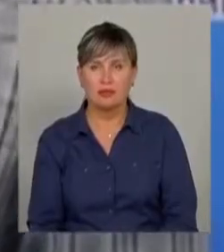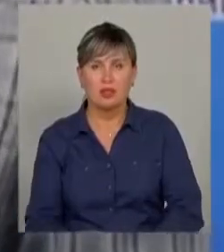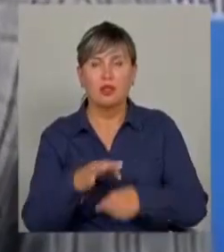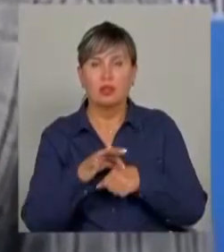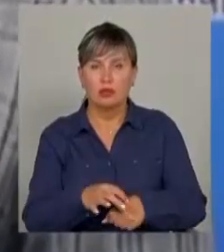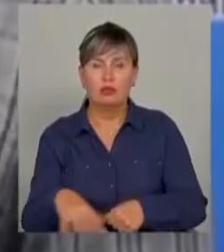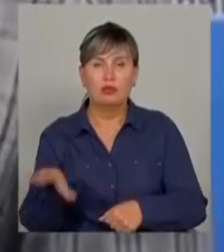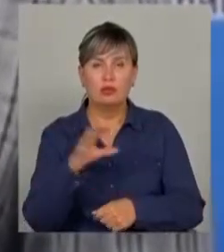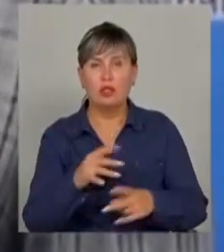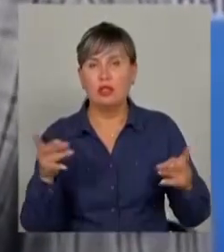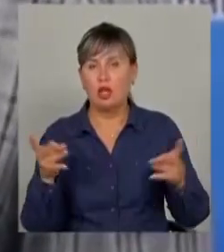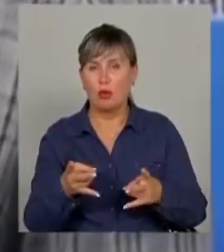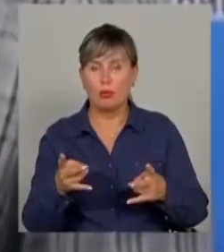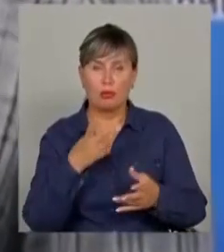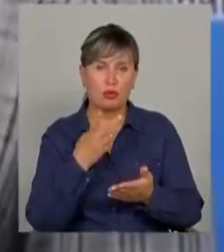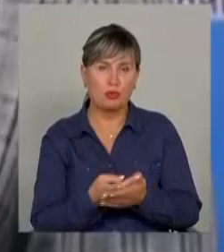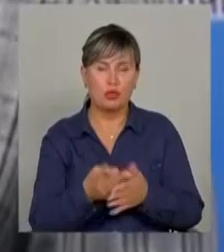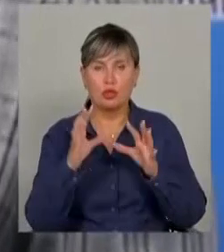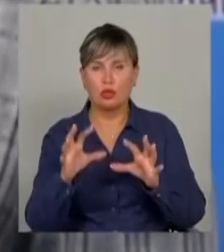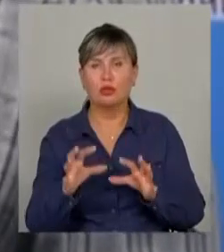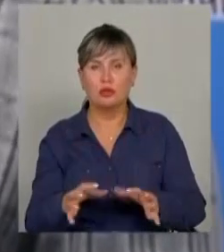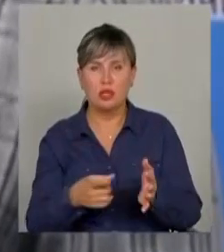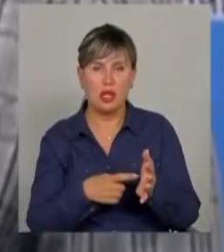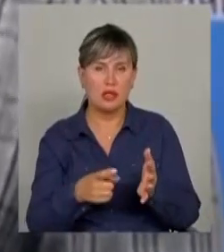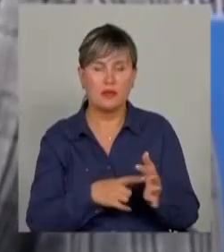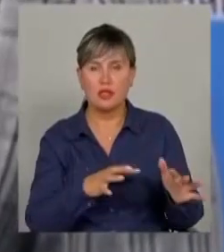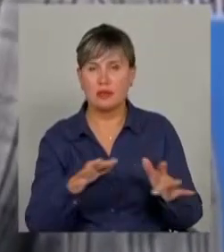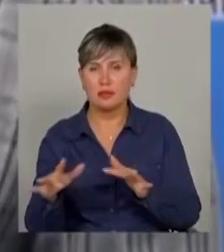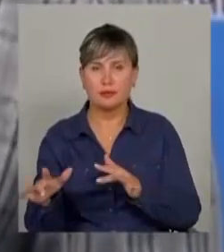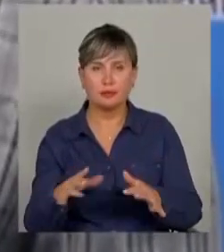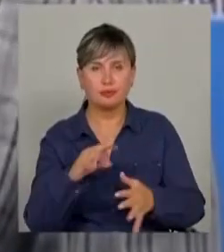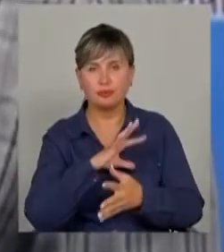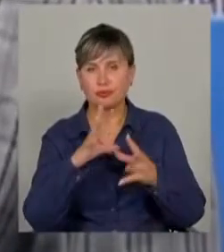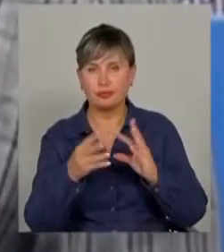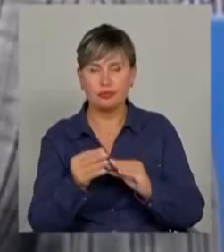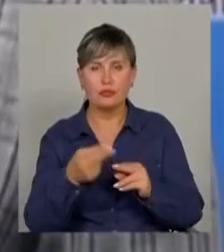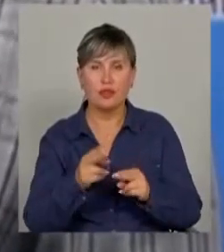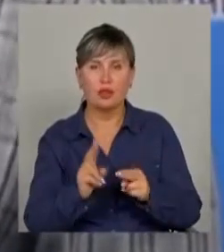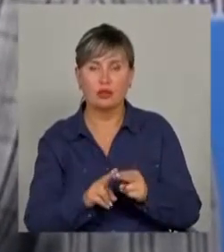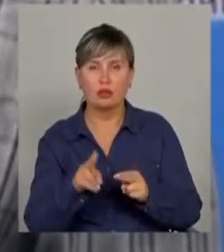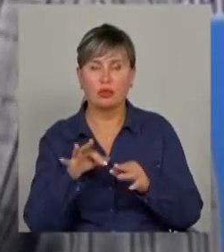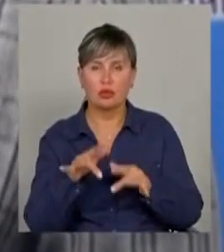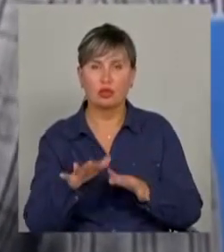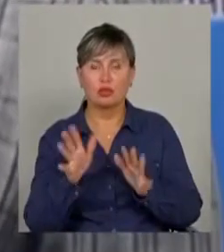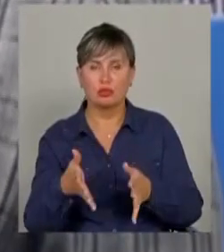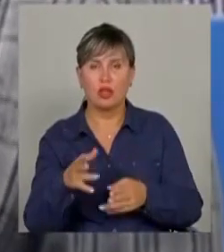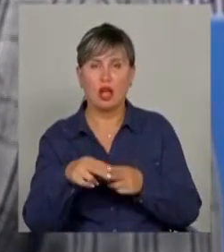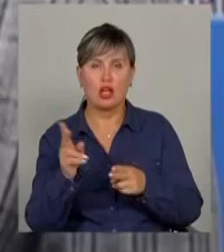Проводятся все необходимые, предусмотренные законом, следственные действия, по результатам которых по делу будет принято